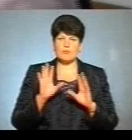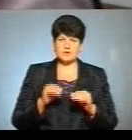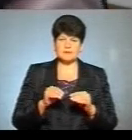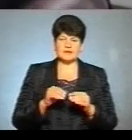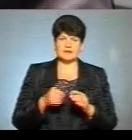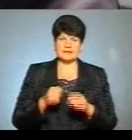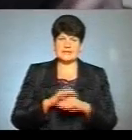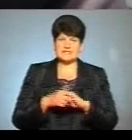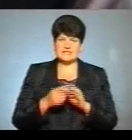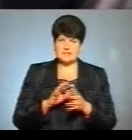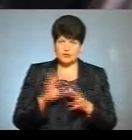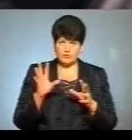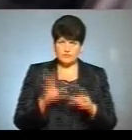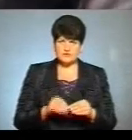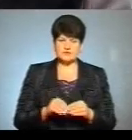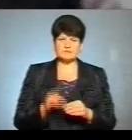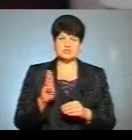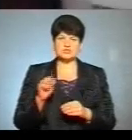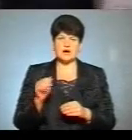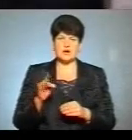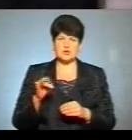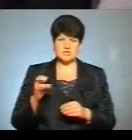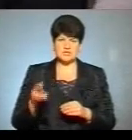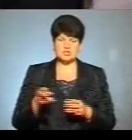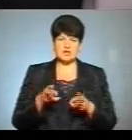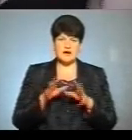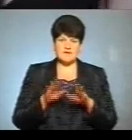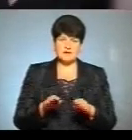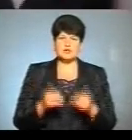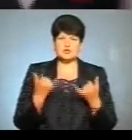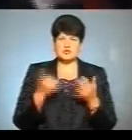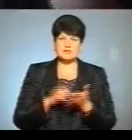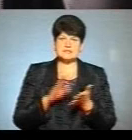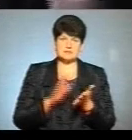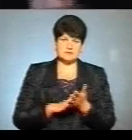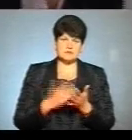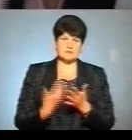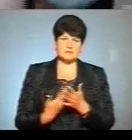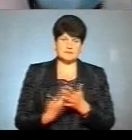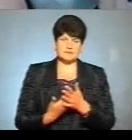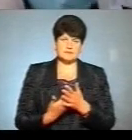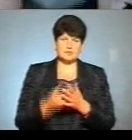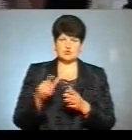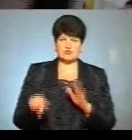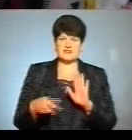інструмент, потім ще його в жарочий шкаф ставимо. На сьогодні записано десь